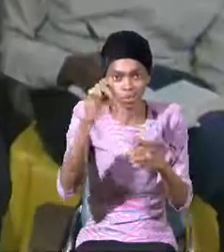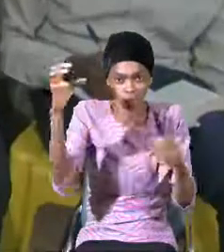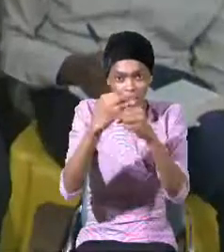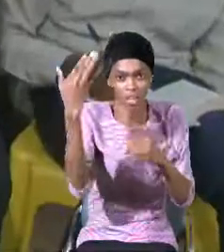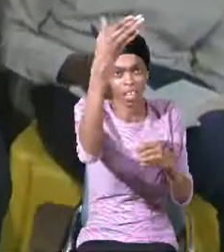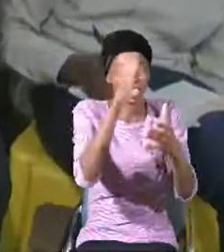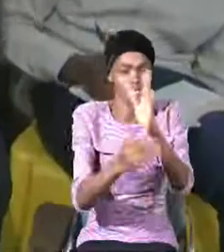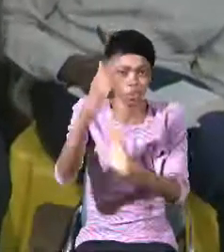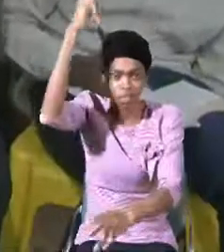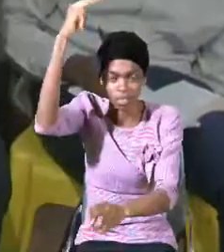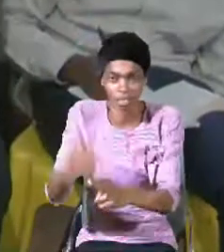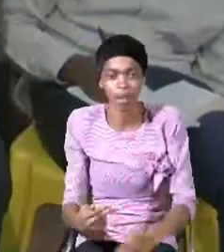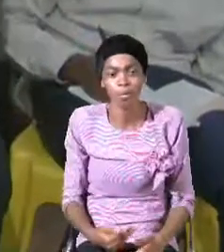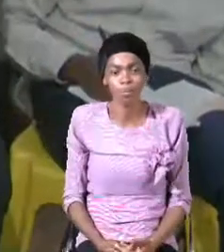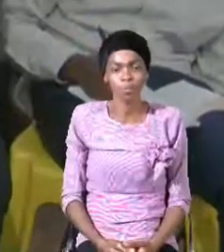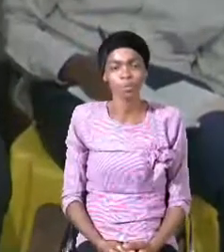arriveras.